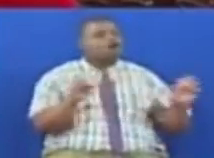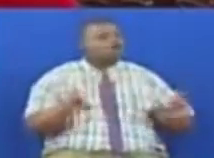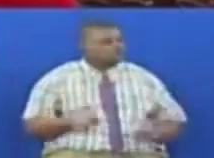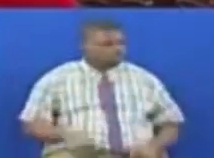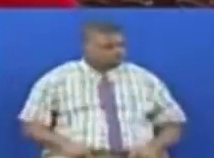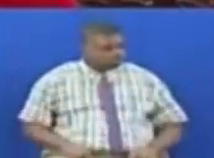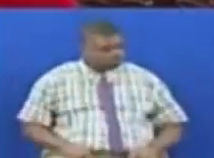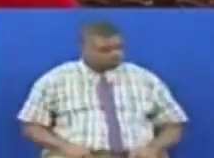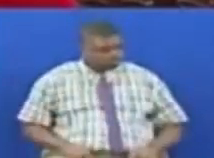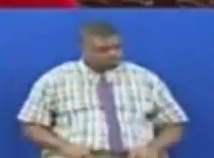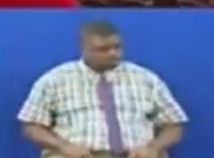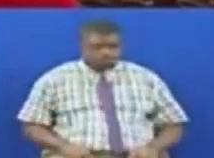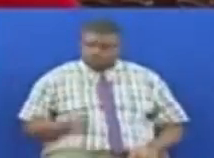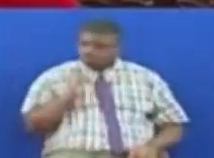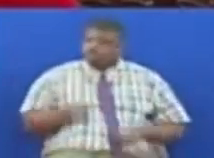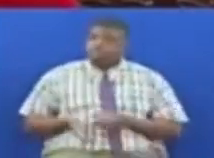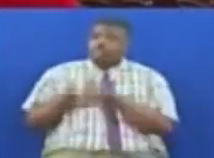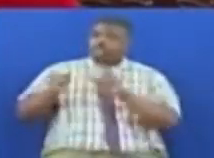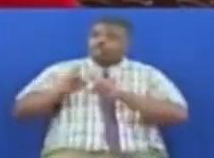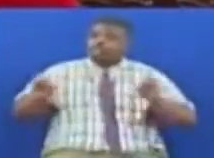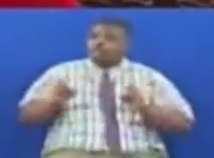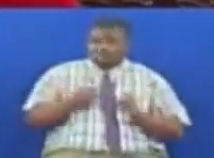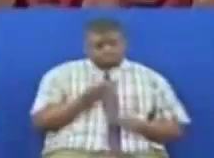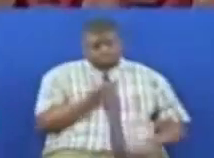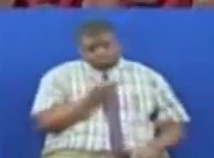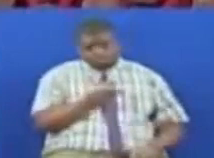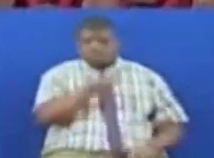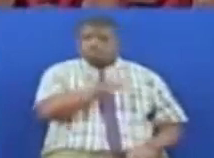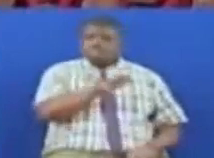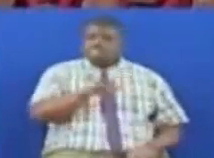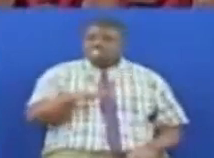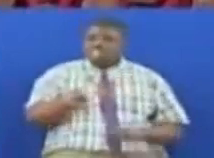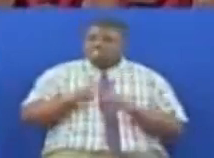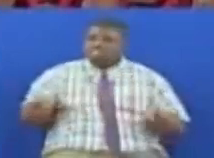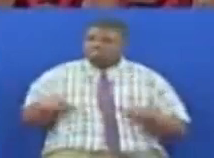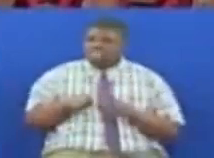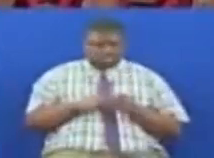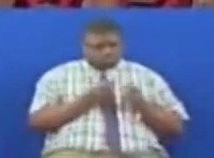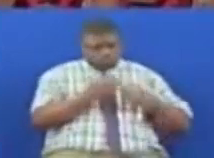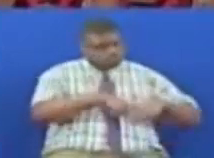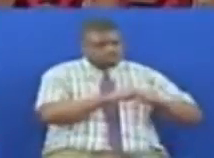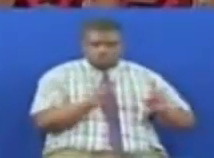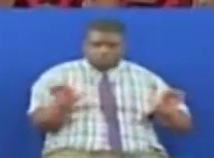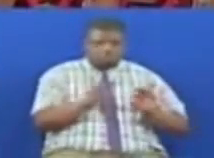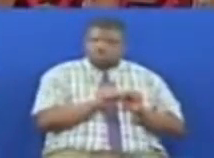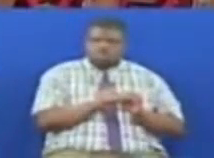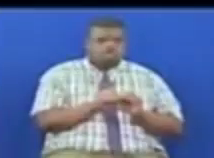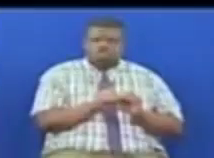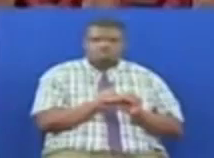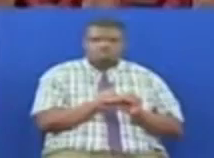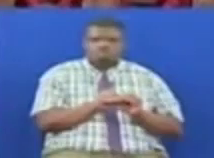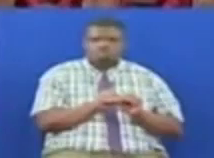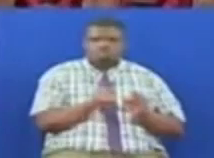Naibu Spika, kwa kuwa ibara hizo mbili zimeweka mazingira ya aina mbili tofauti na ambazo haziwezi kutekelezwa kwa pamoja, na